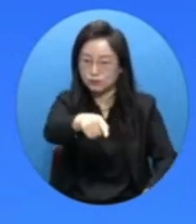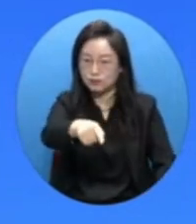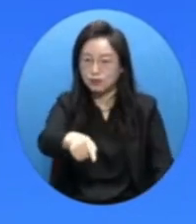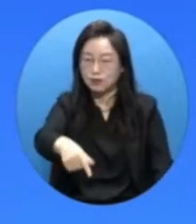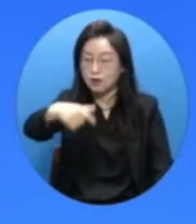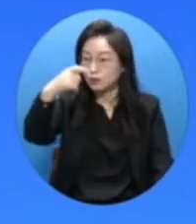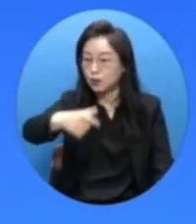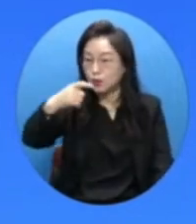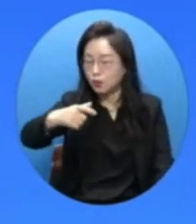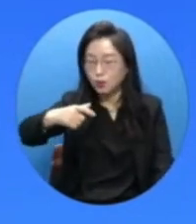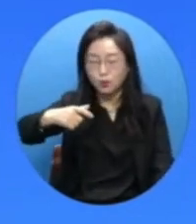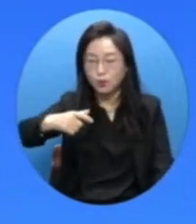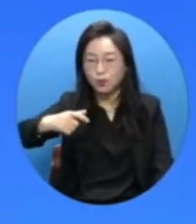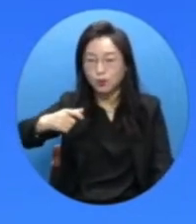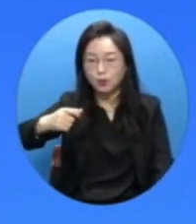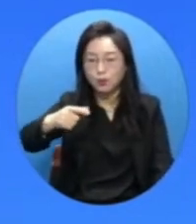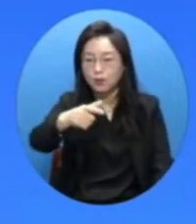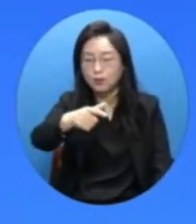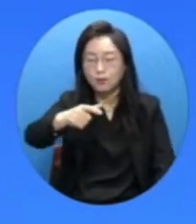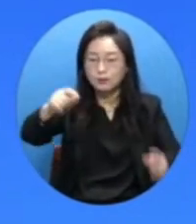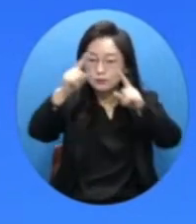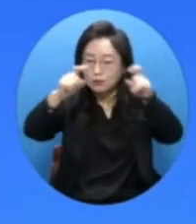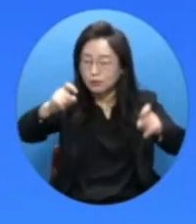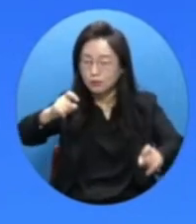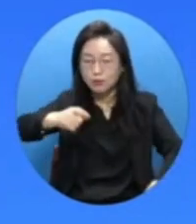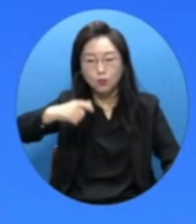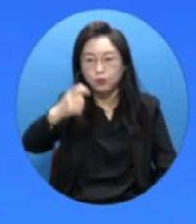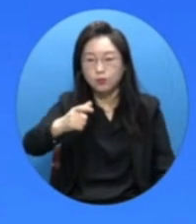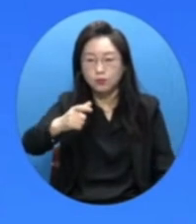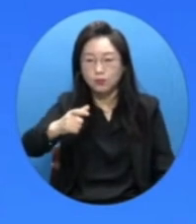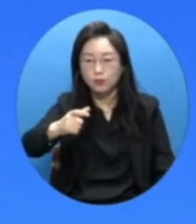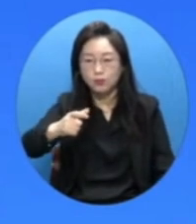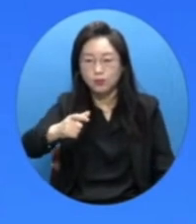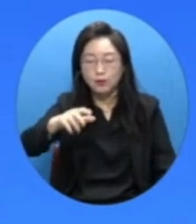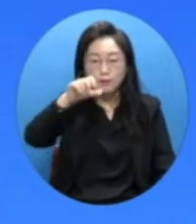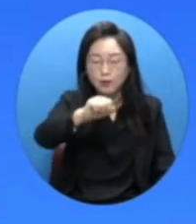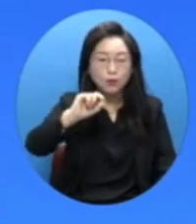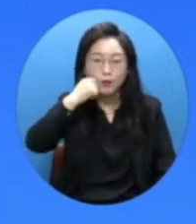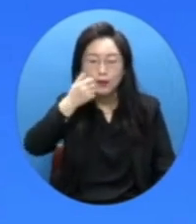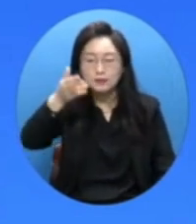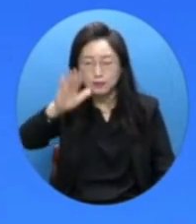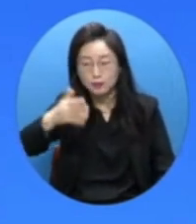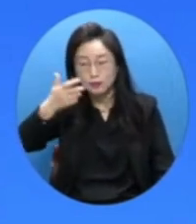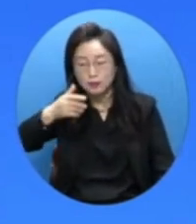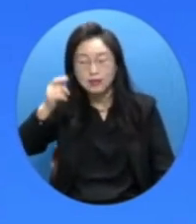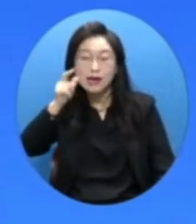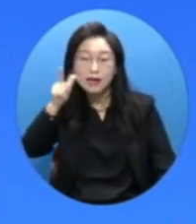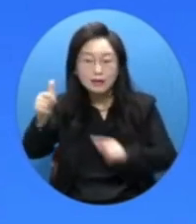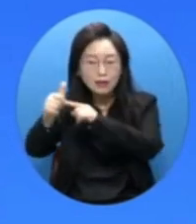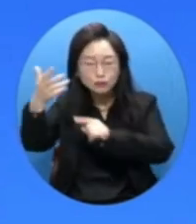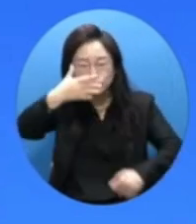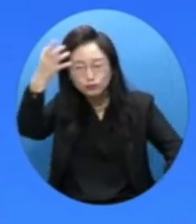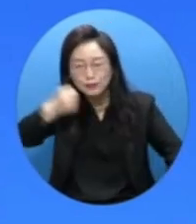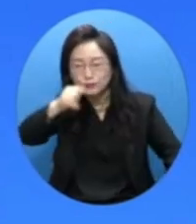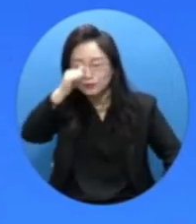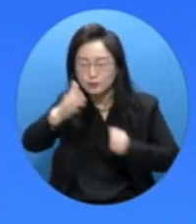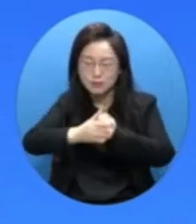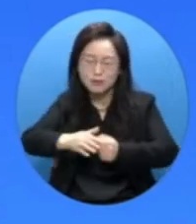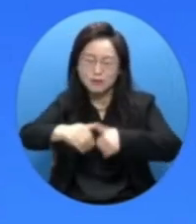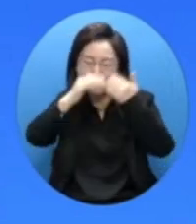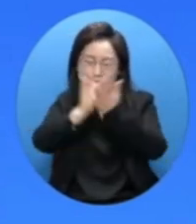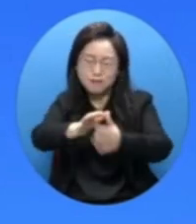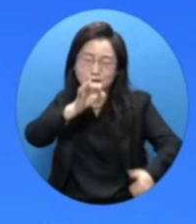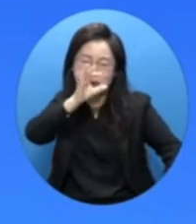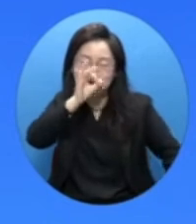난공불락의 섬을 점령하게 매우 어려운 것인데 꿈꾸는 사람은 그러한 불가능을 보지 않았습니다 꿈꾸는 사랑에는 불가능이 없는 것입니다